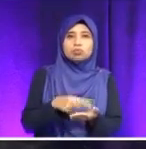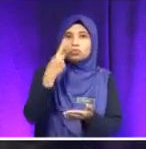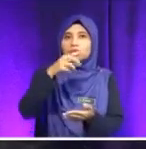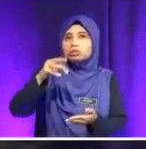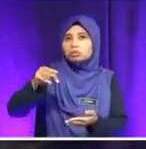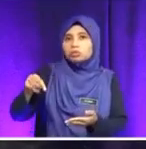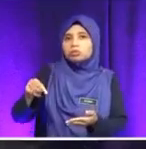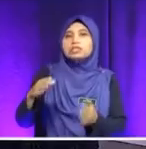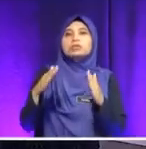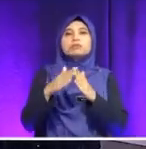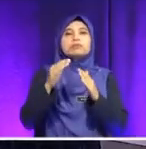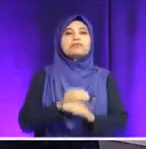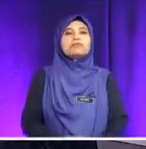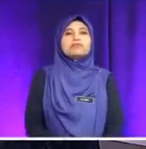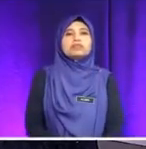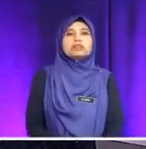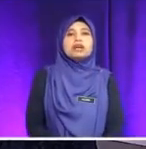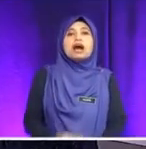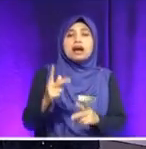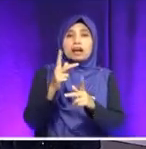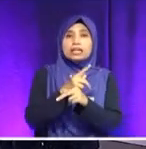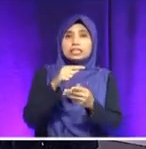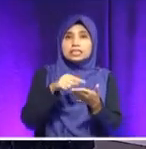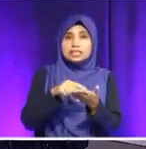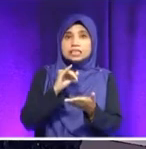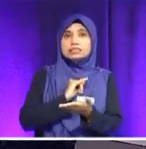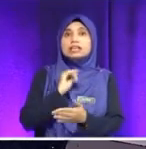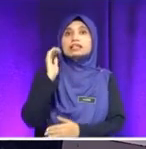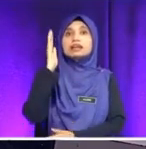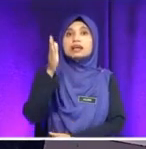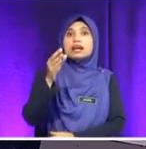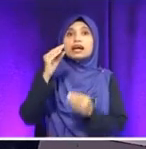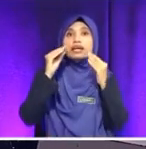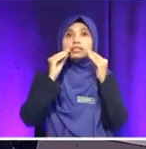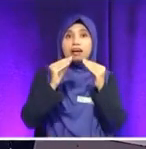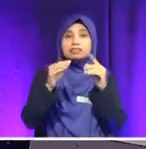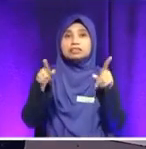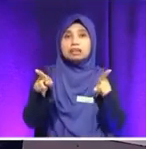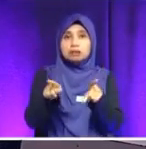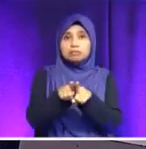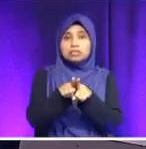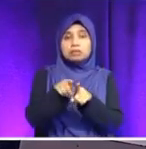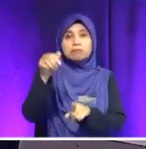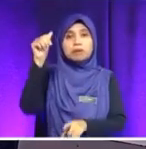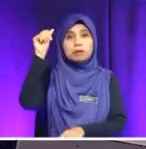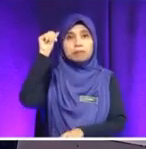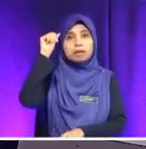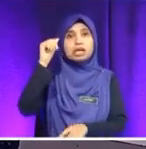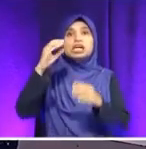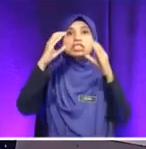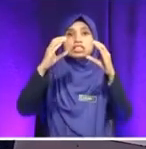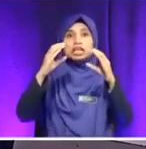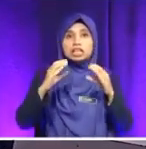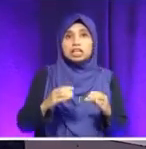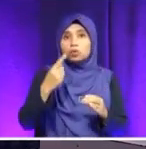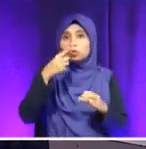sana? Okey, untuk kali ini saya akan mengajar bersama dengan Aiman cara-cara untuk